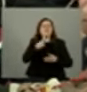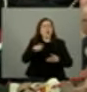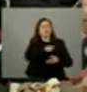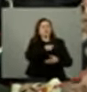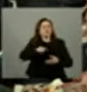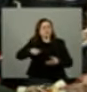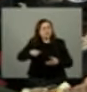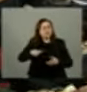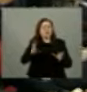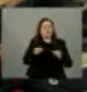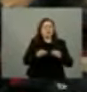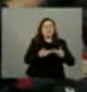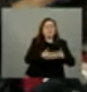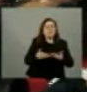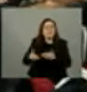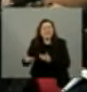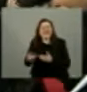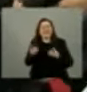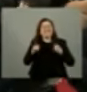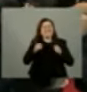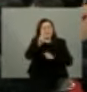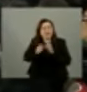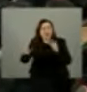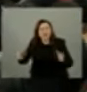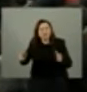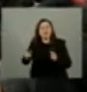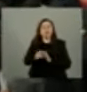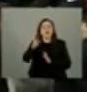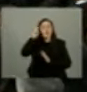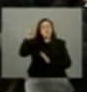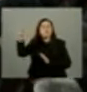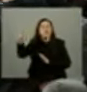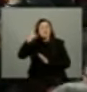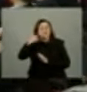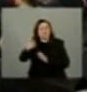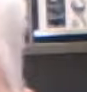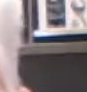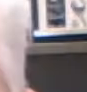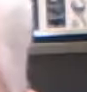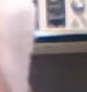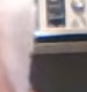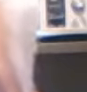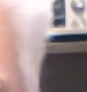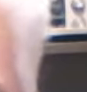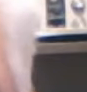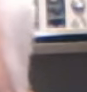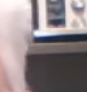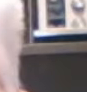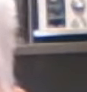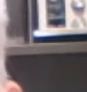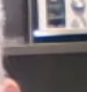με βάση αυτά που έχω ακούσει ως τώρα. Είναι μια ισχυρή πιθανότητα. Αυτό που έχει σημασία είναι